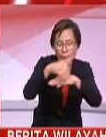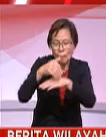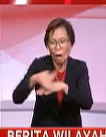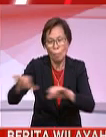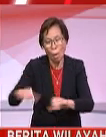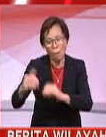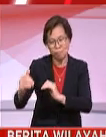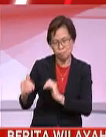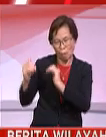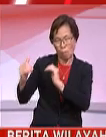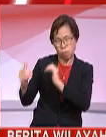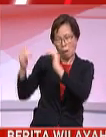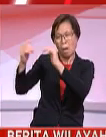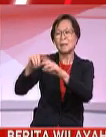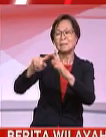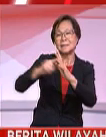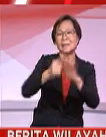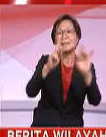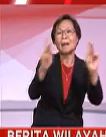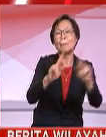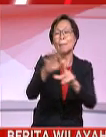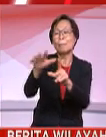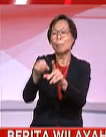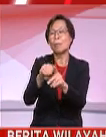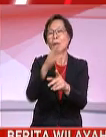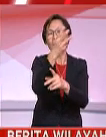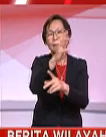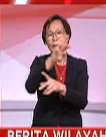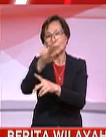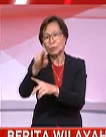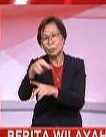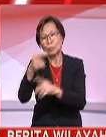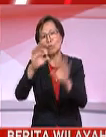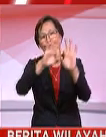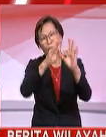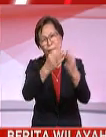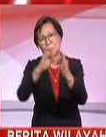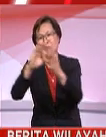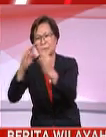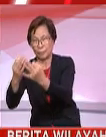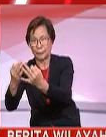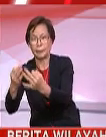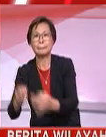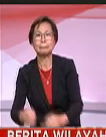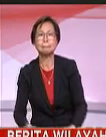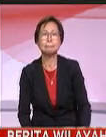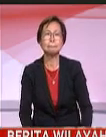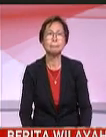secara berperingkat mulai Khamis ini melibatkan 16,000 isi rumah.